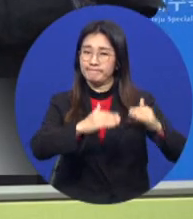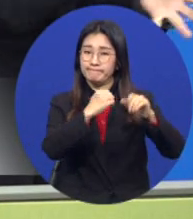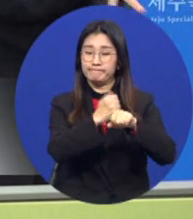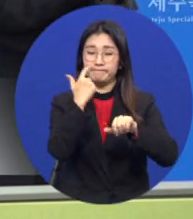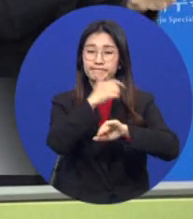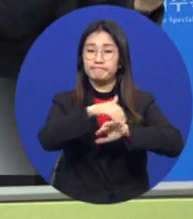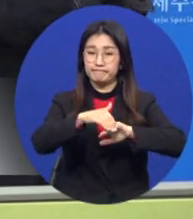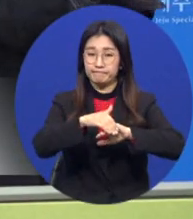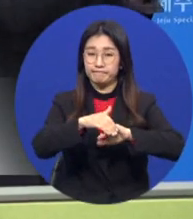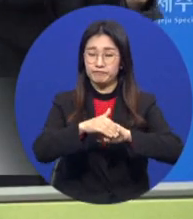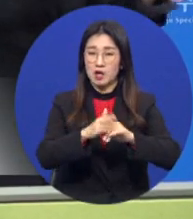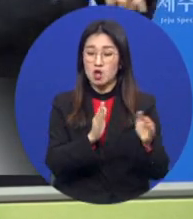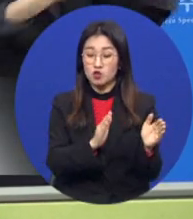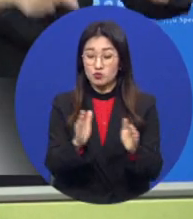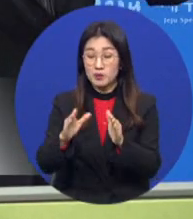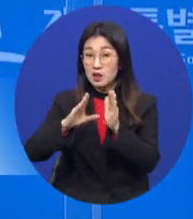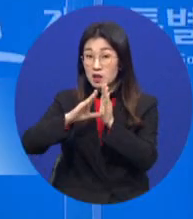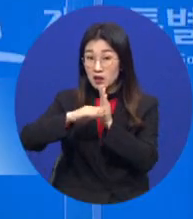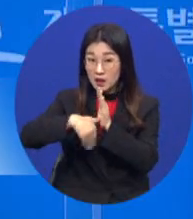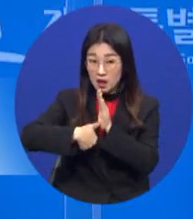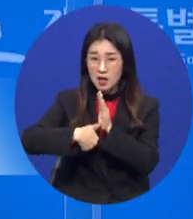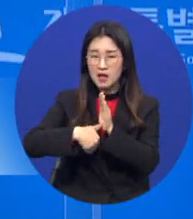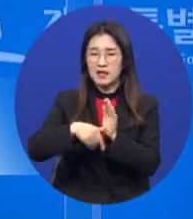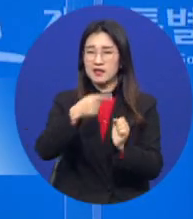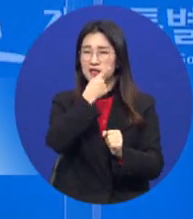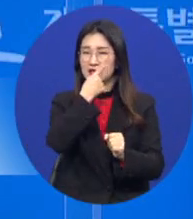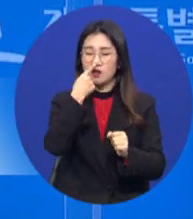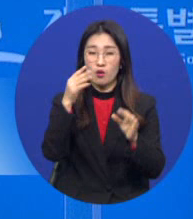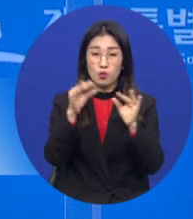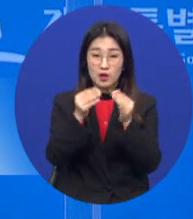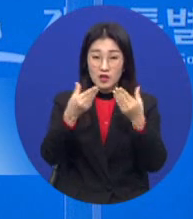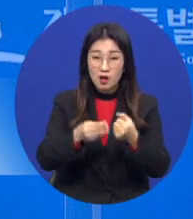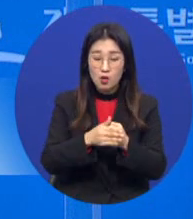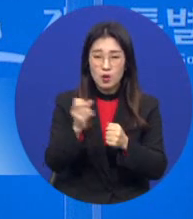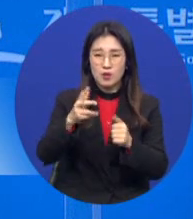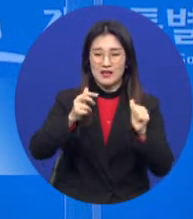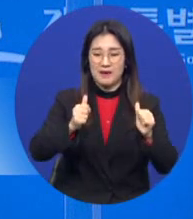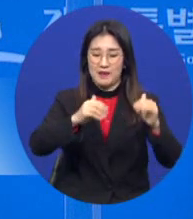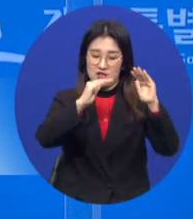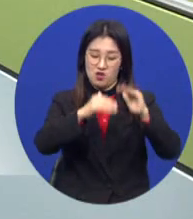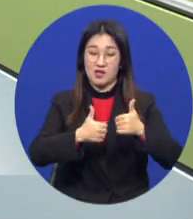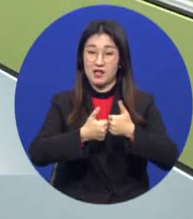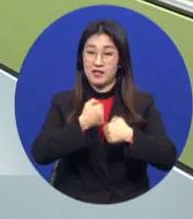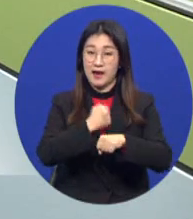했습니다. 준비 기일에는 증거 동의 여부와 재판 절차 등을